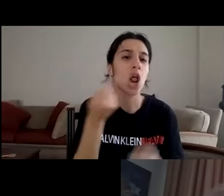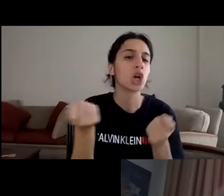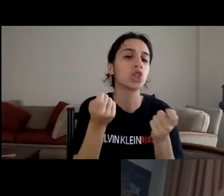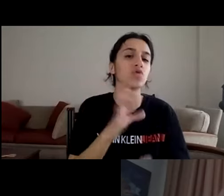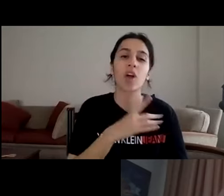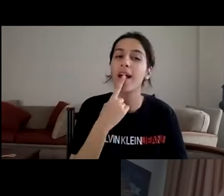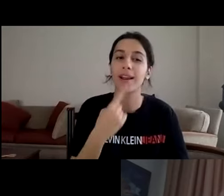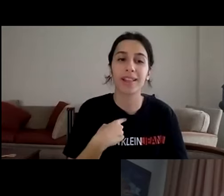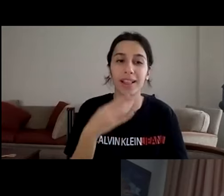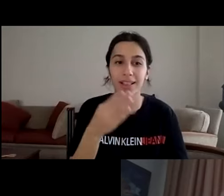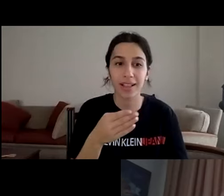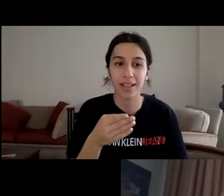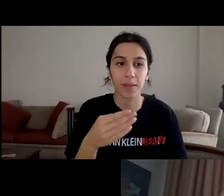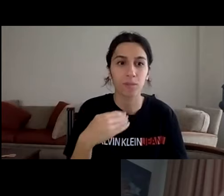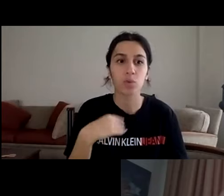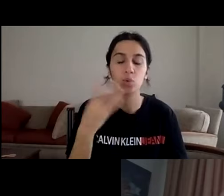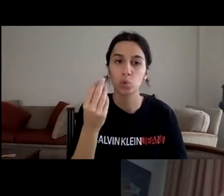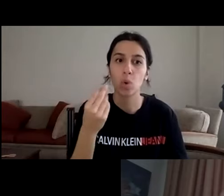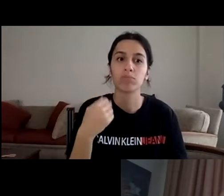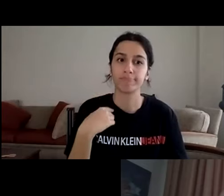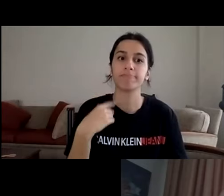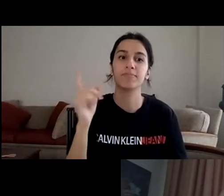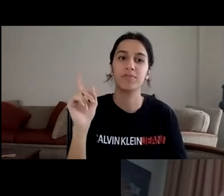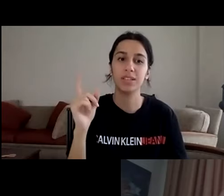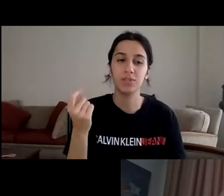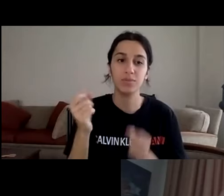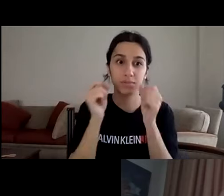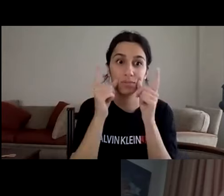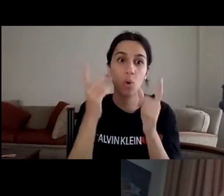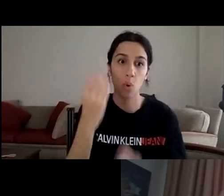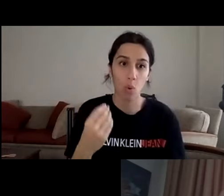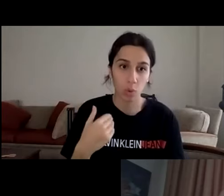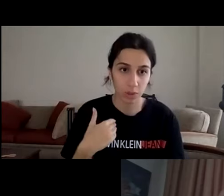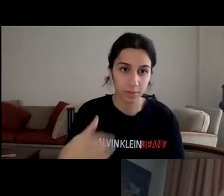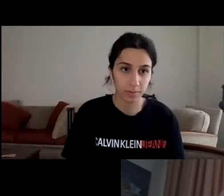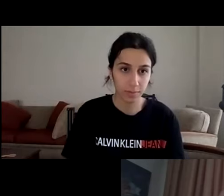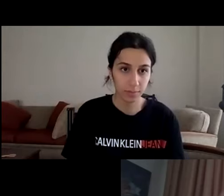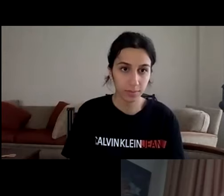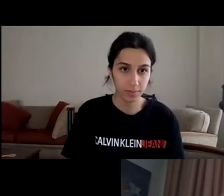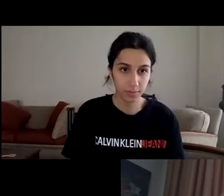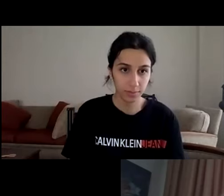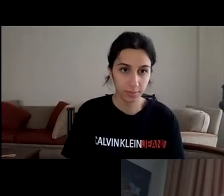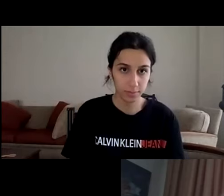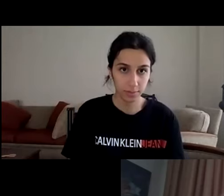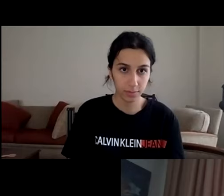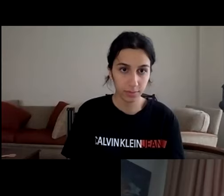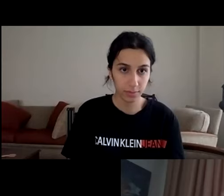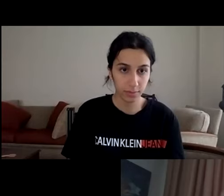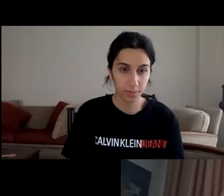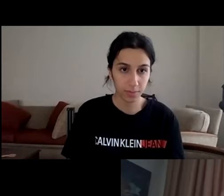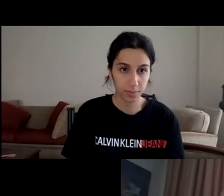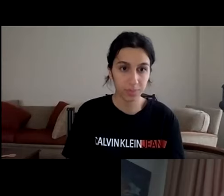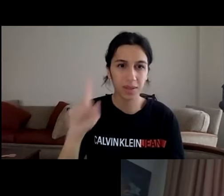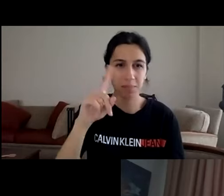bu çok, evet, bana çok çarpıcı geldi. Hatta slaytımızın da fotoğrafını aldım, belki onu da şeye koyarız. Yani ve bir de bir